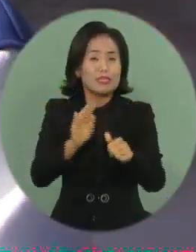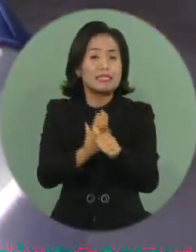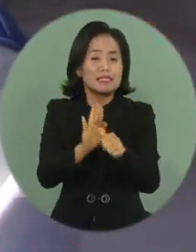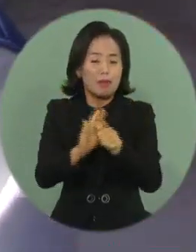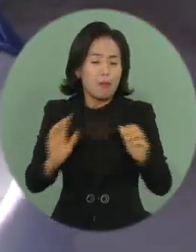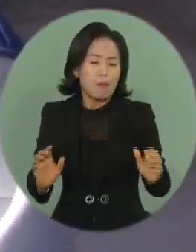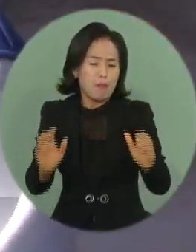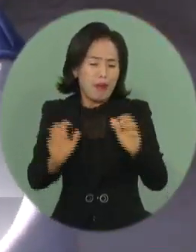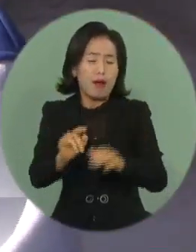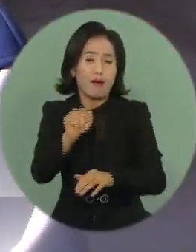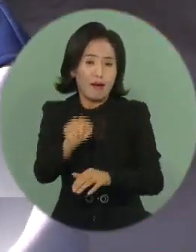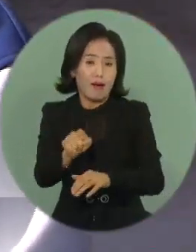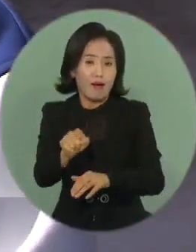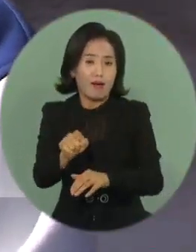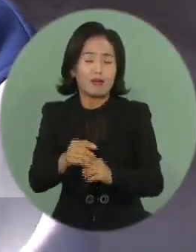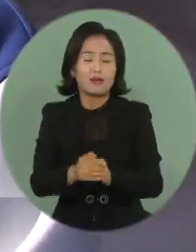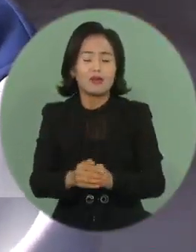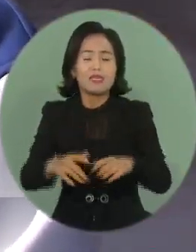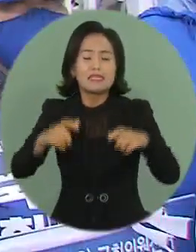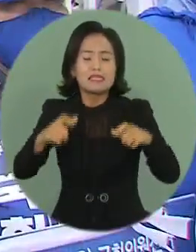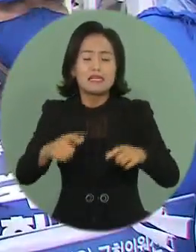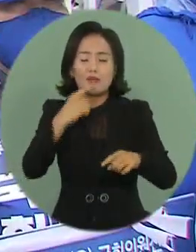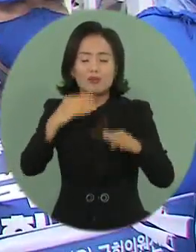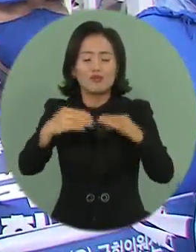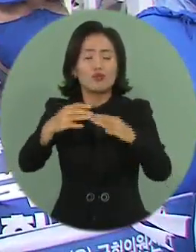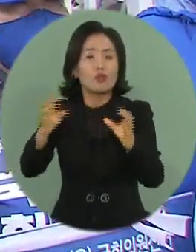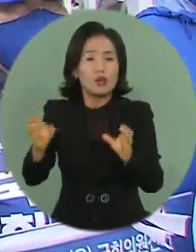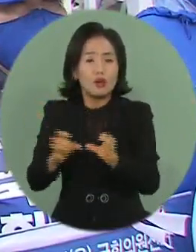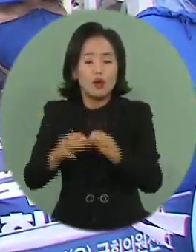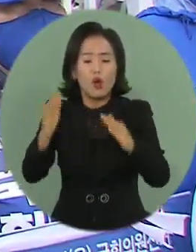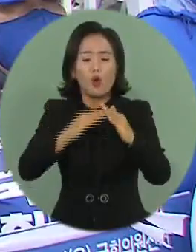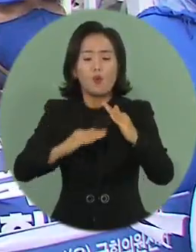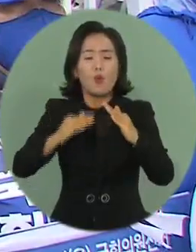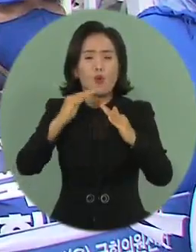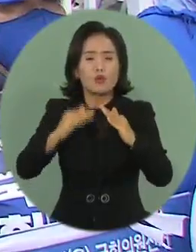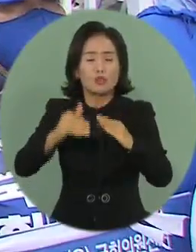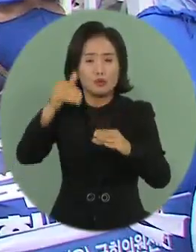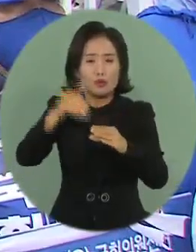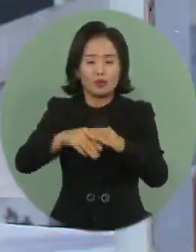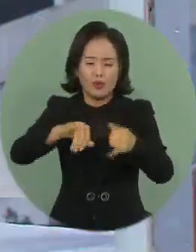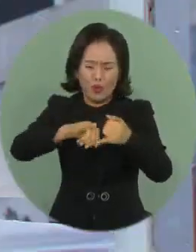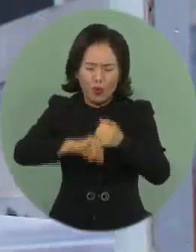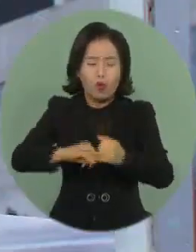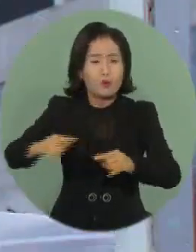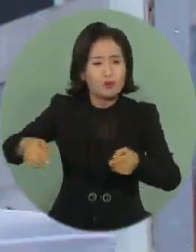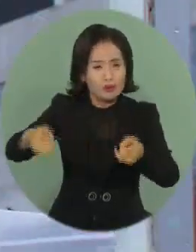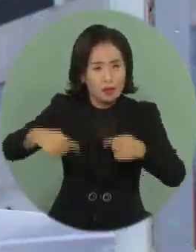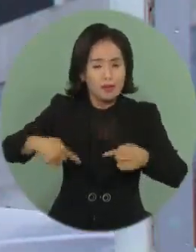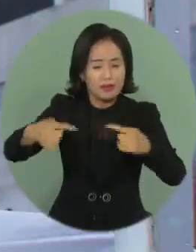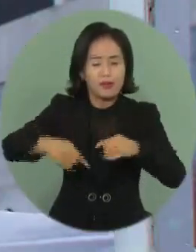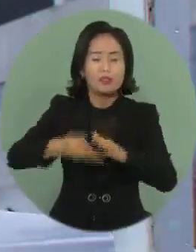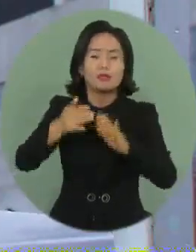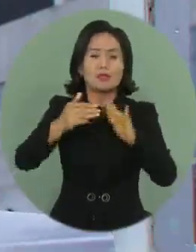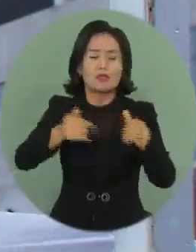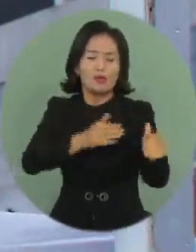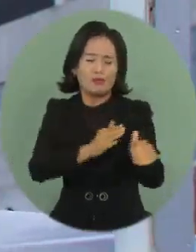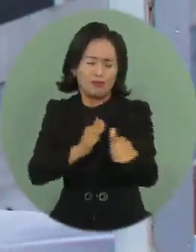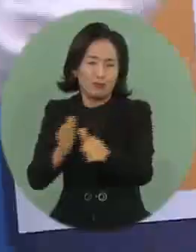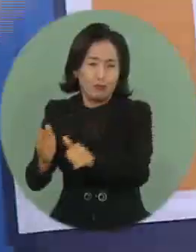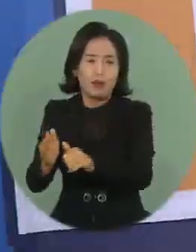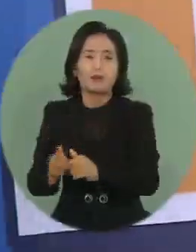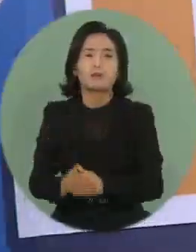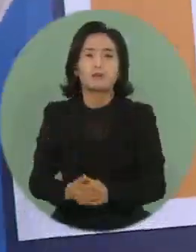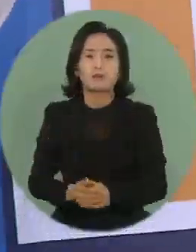지지층이 결집한 것으로 해석하고 있는 지역 민주당 진영은 본 투표에도 적극적으로 참여해 줄 것을 시민들에게